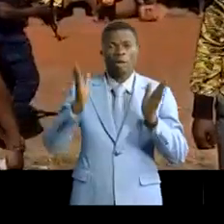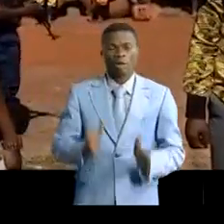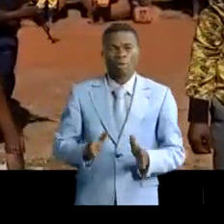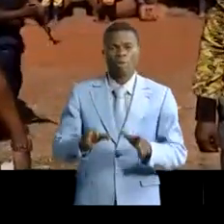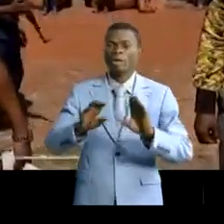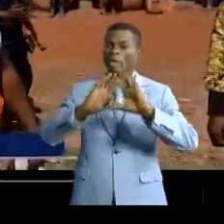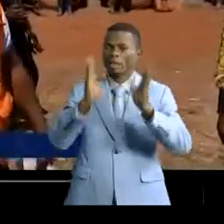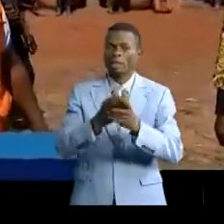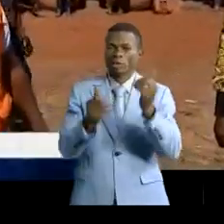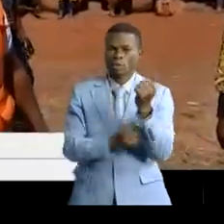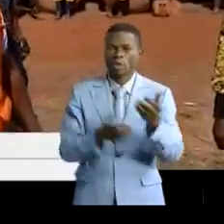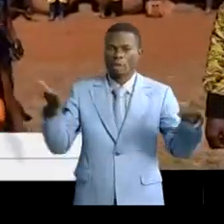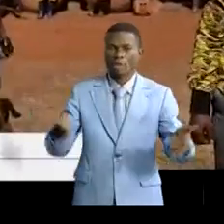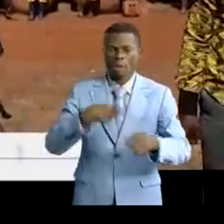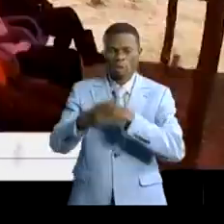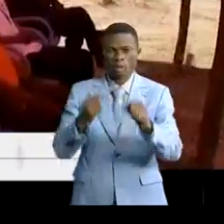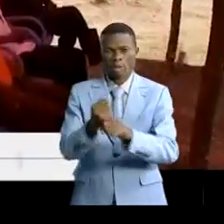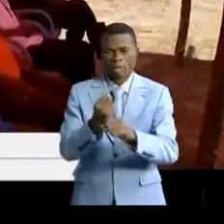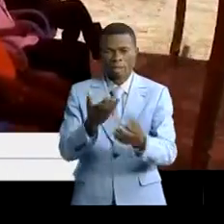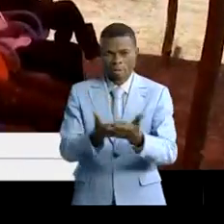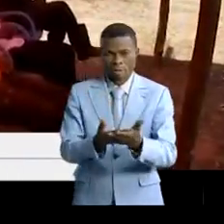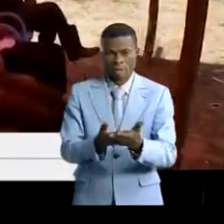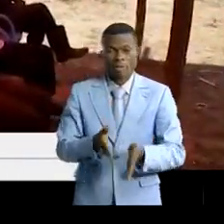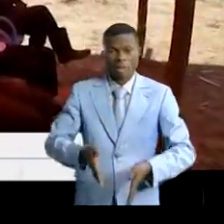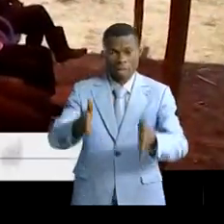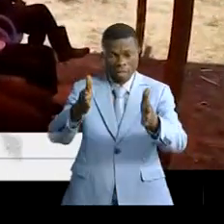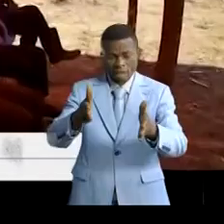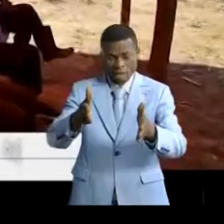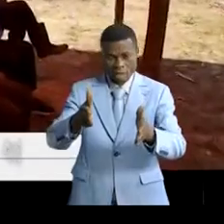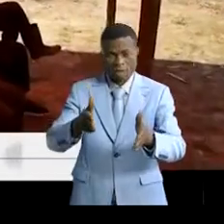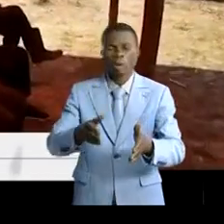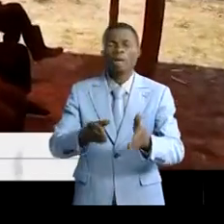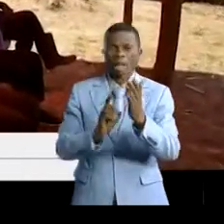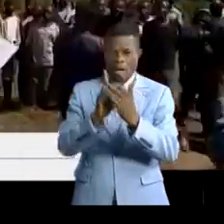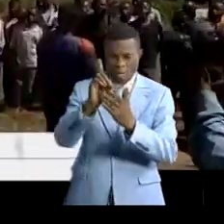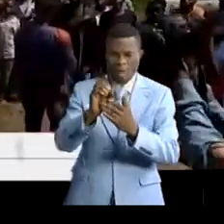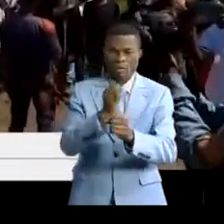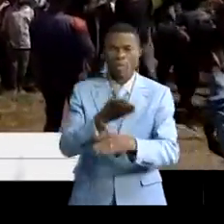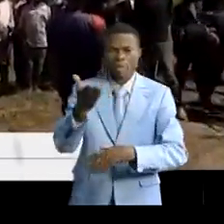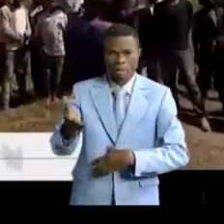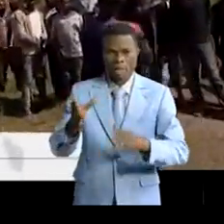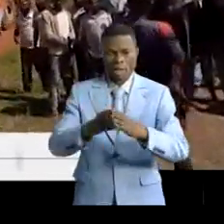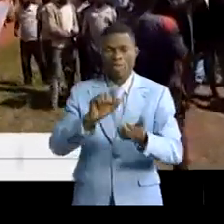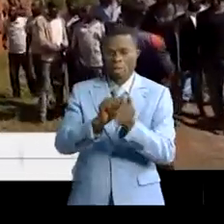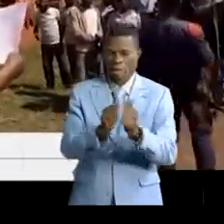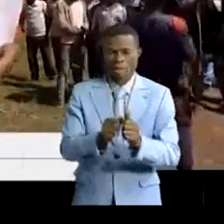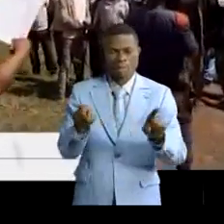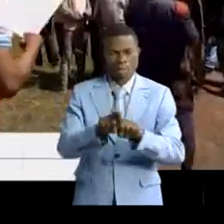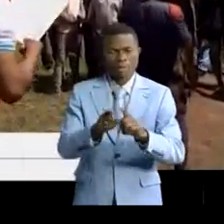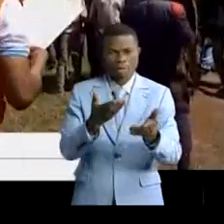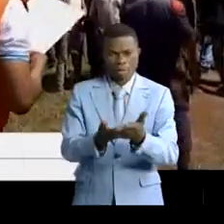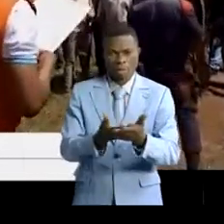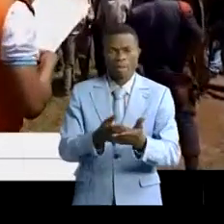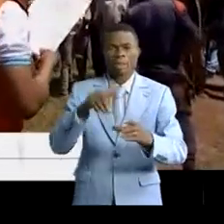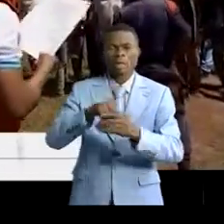gouvernés répondre au lancement des dix travaux, car là où passe la route, le développement s'ensuit avec ses effets collatéraux sur